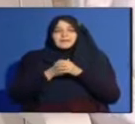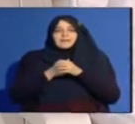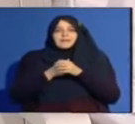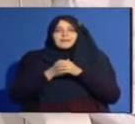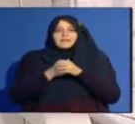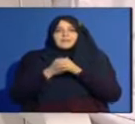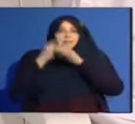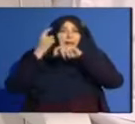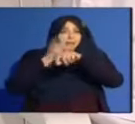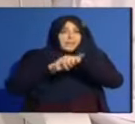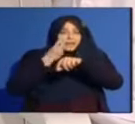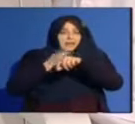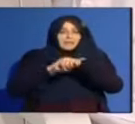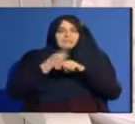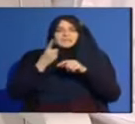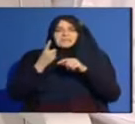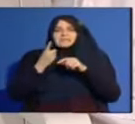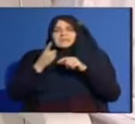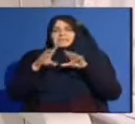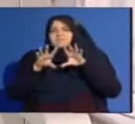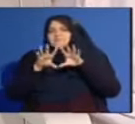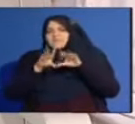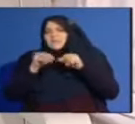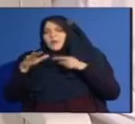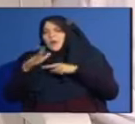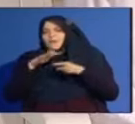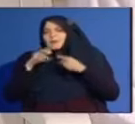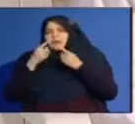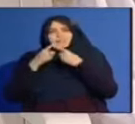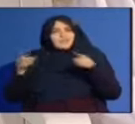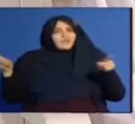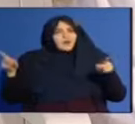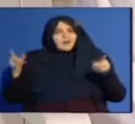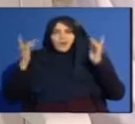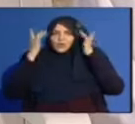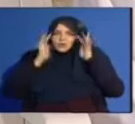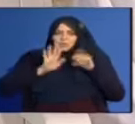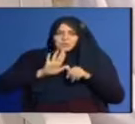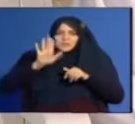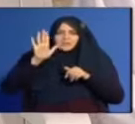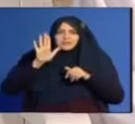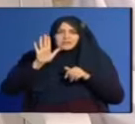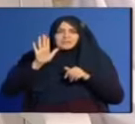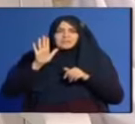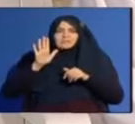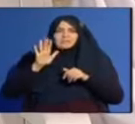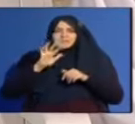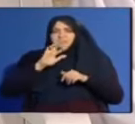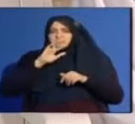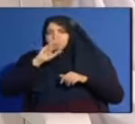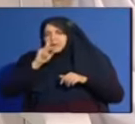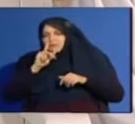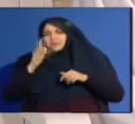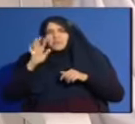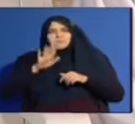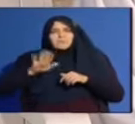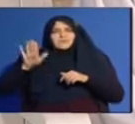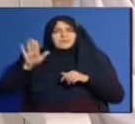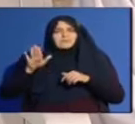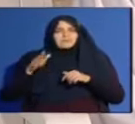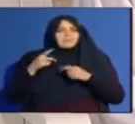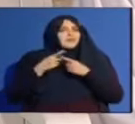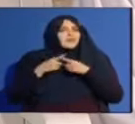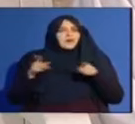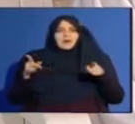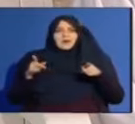البلدان في عاداتها وأعرافها، والأعراف لها دور كبير في تميز